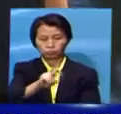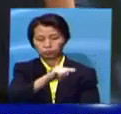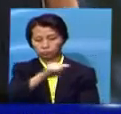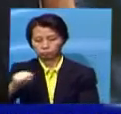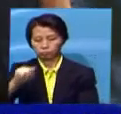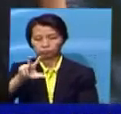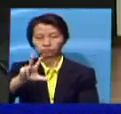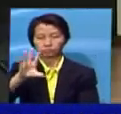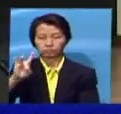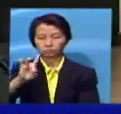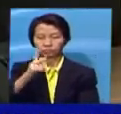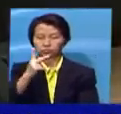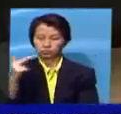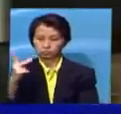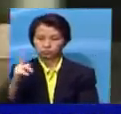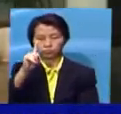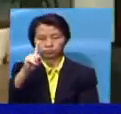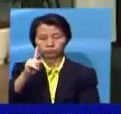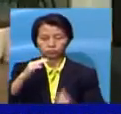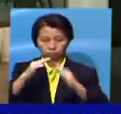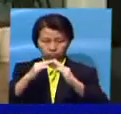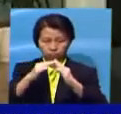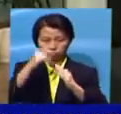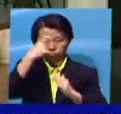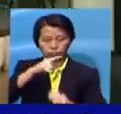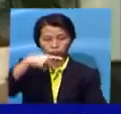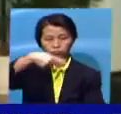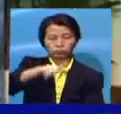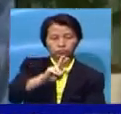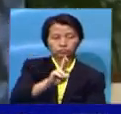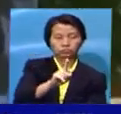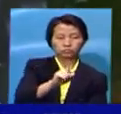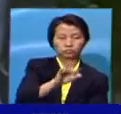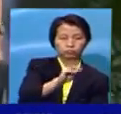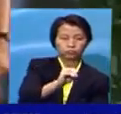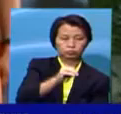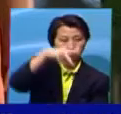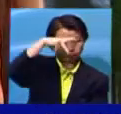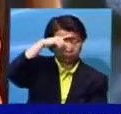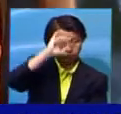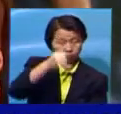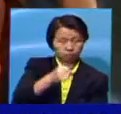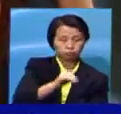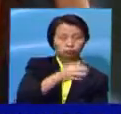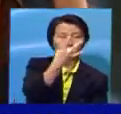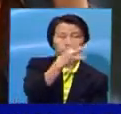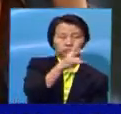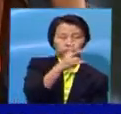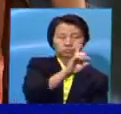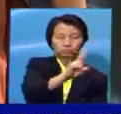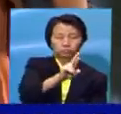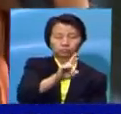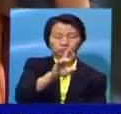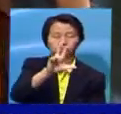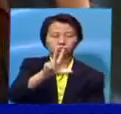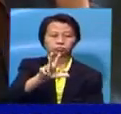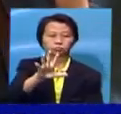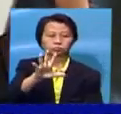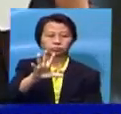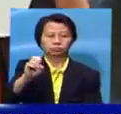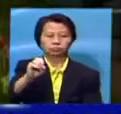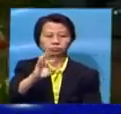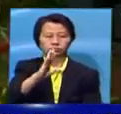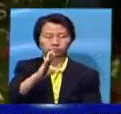hingga rm38,000 seunit bagi P 1m di Putrajaya sebanyak 17530 unit